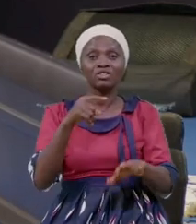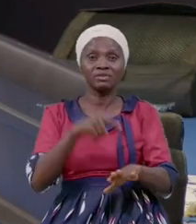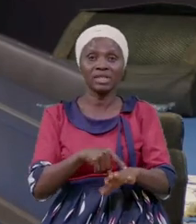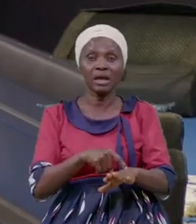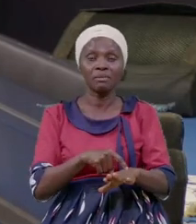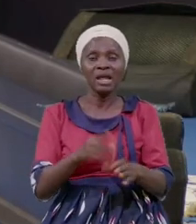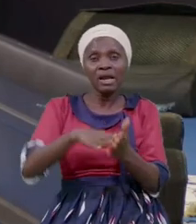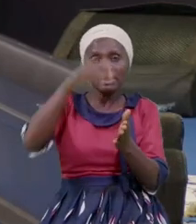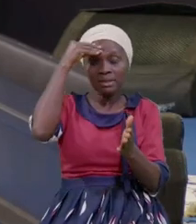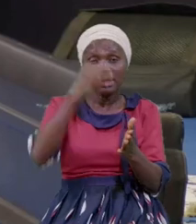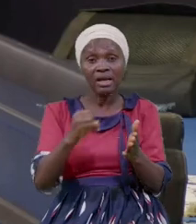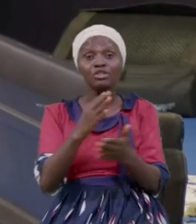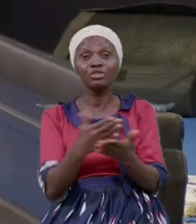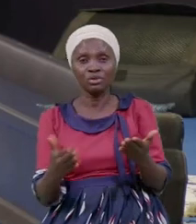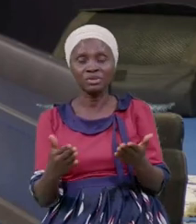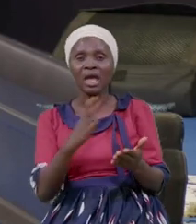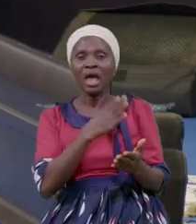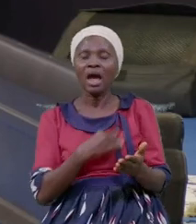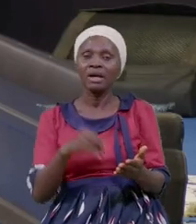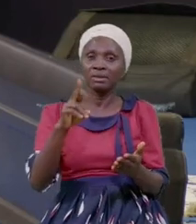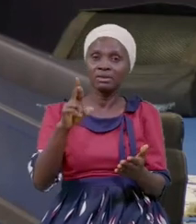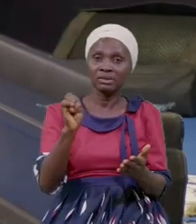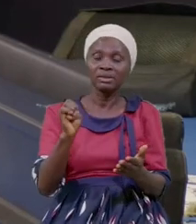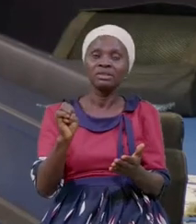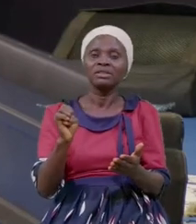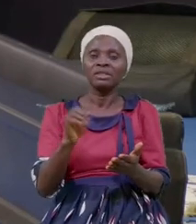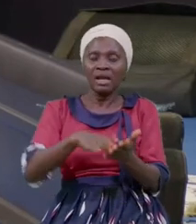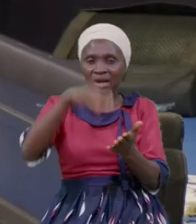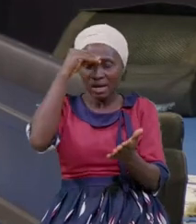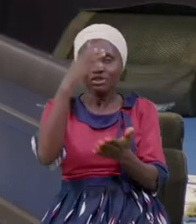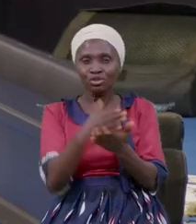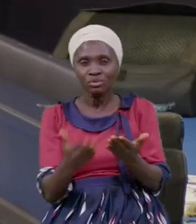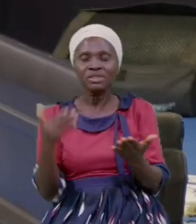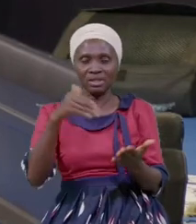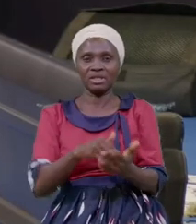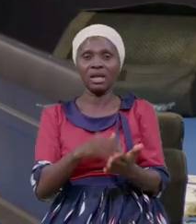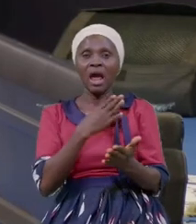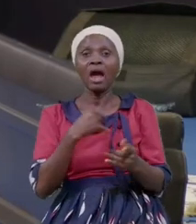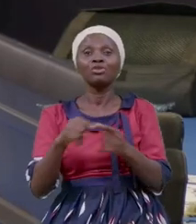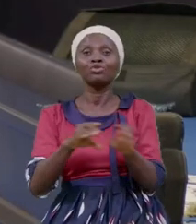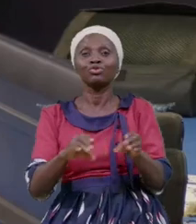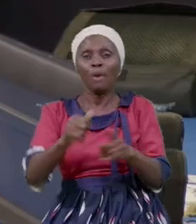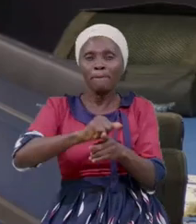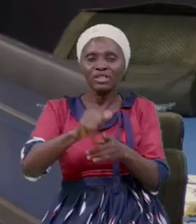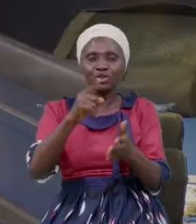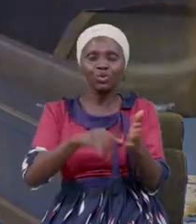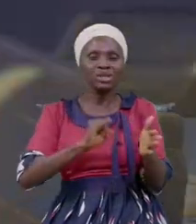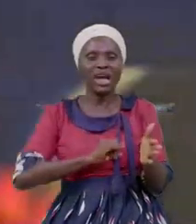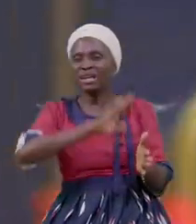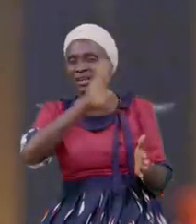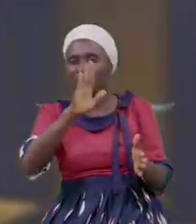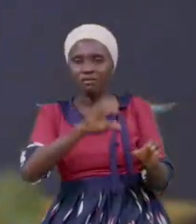apprendre quelque chose réapprendre quelque chose il faut du temps faire ce que je n'ai jamais fait avant il faut du temps